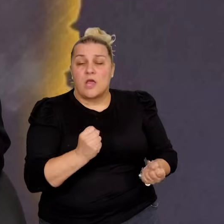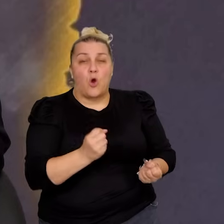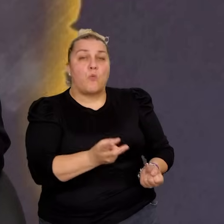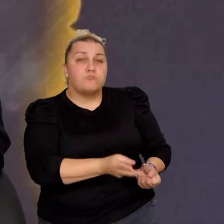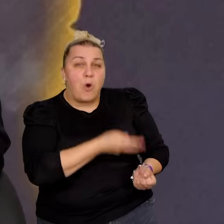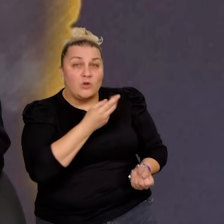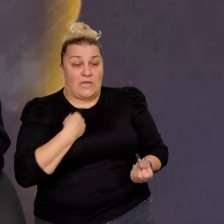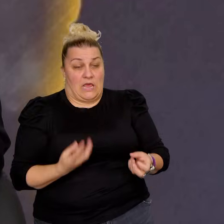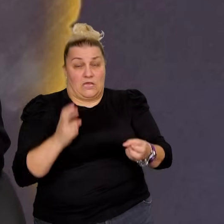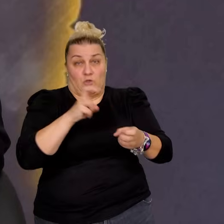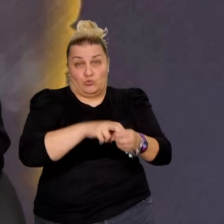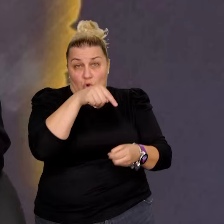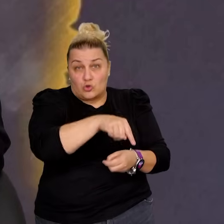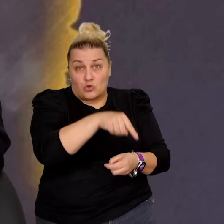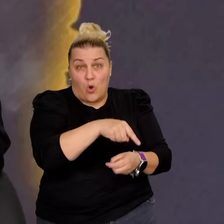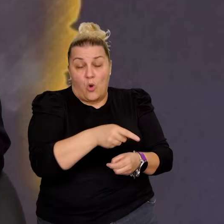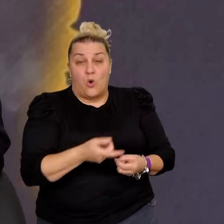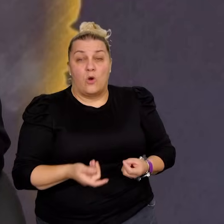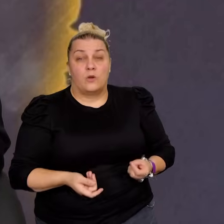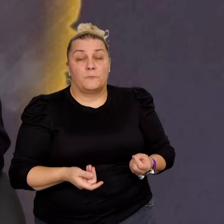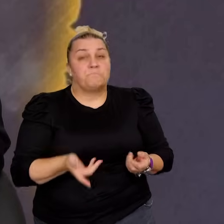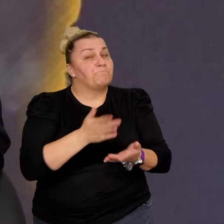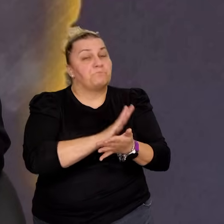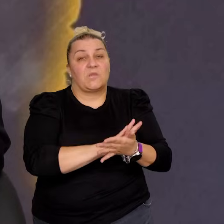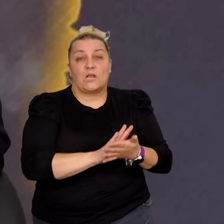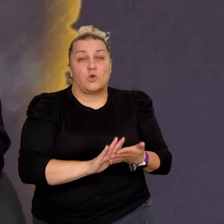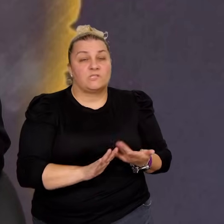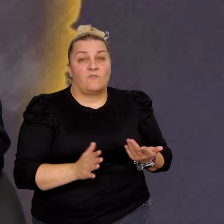dio toga i jednostavno,